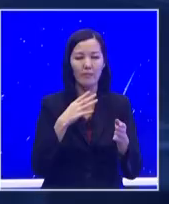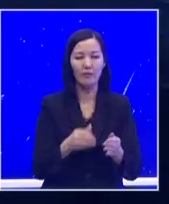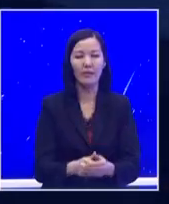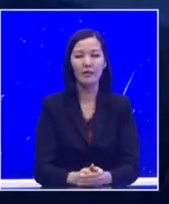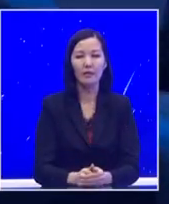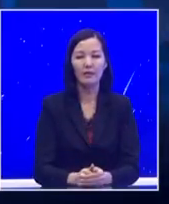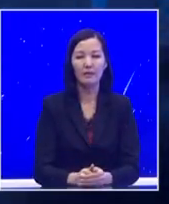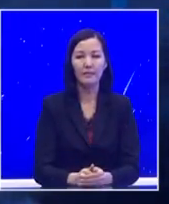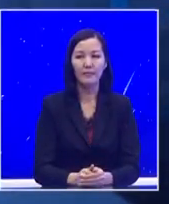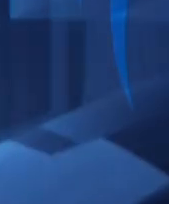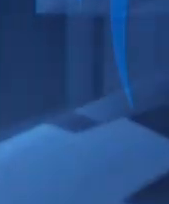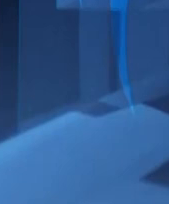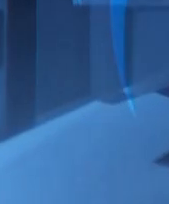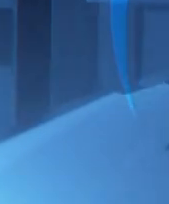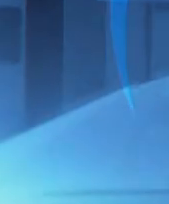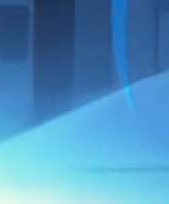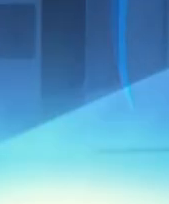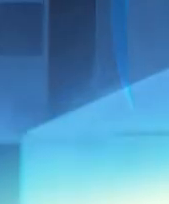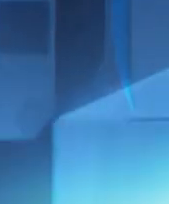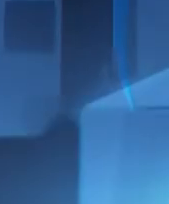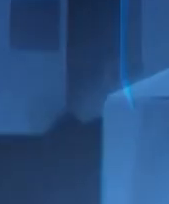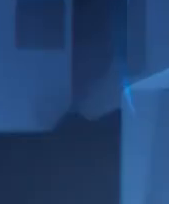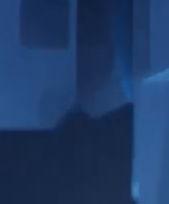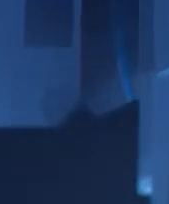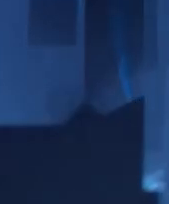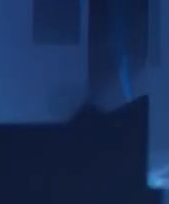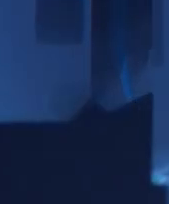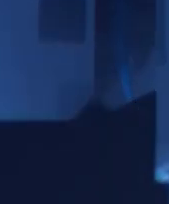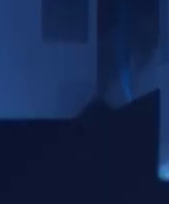марапатталды. Жарқын Нұрланұлы, Ербол Атанделев, Жетісу телеарнасы.